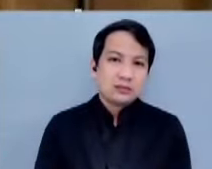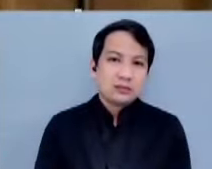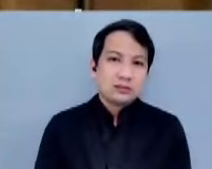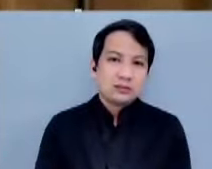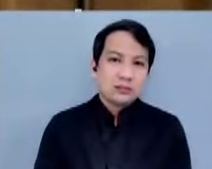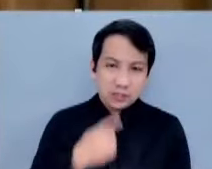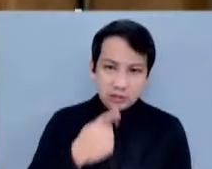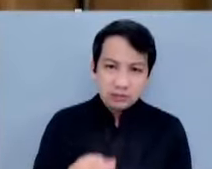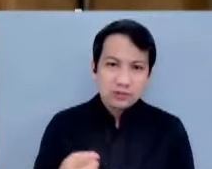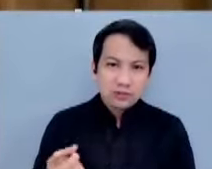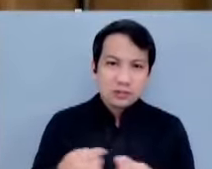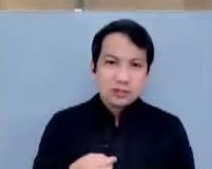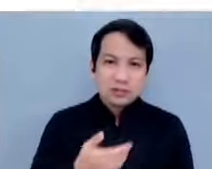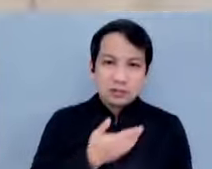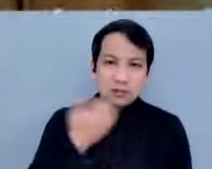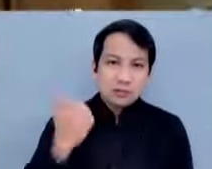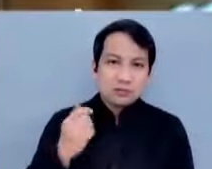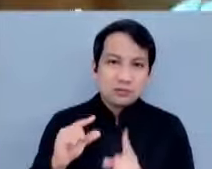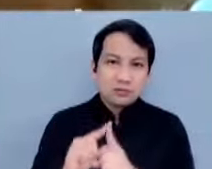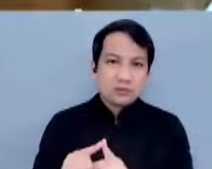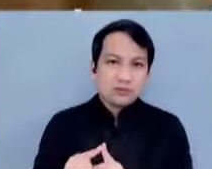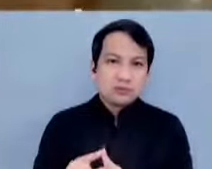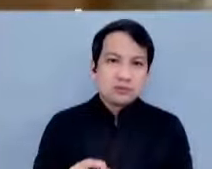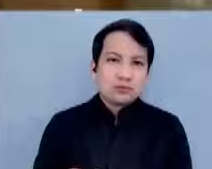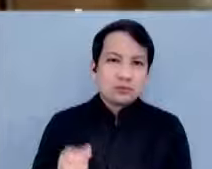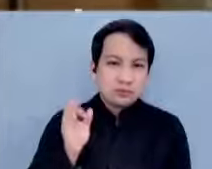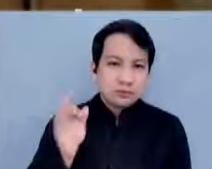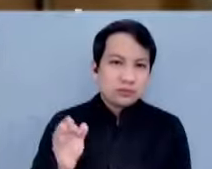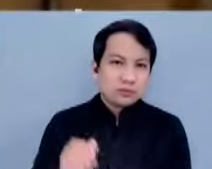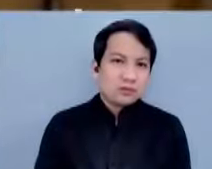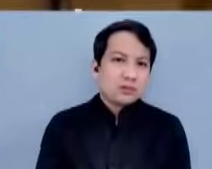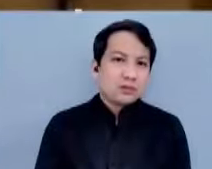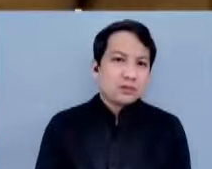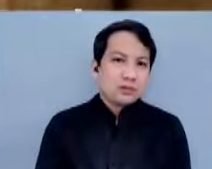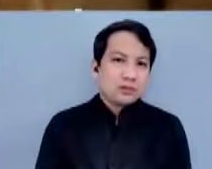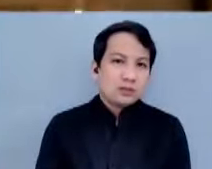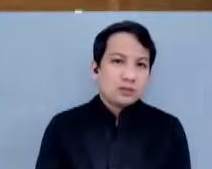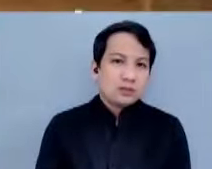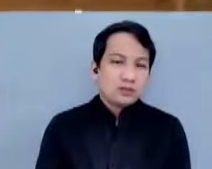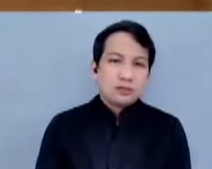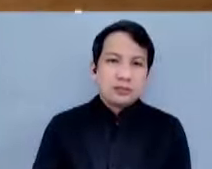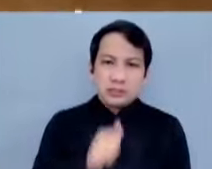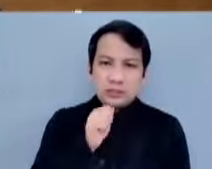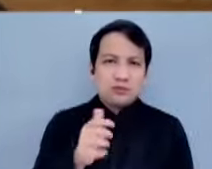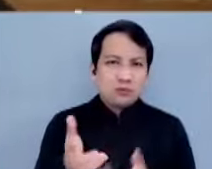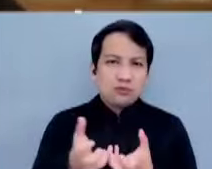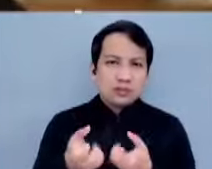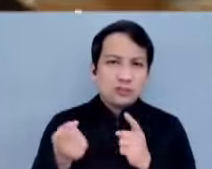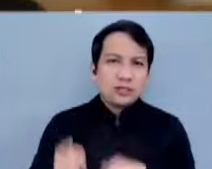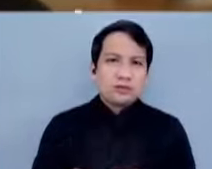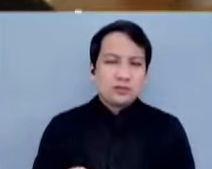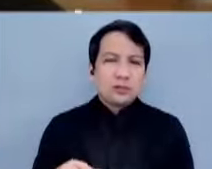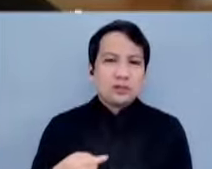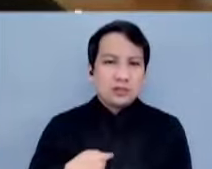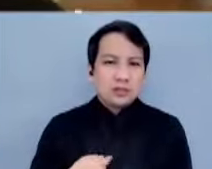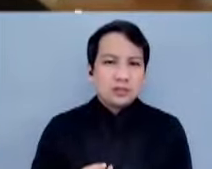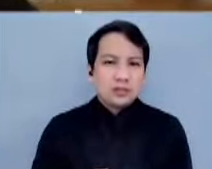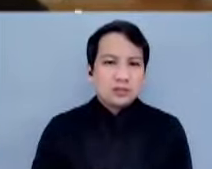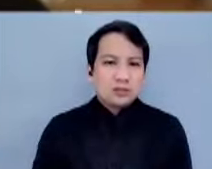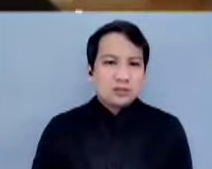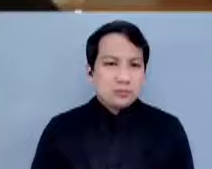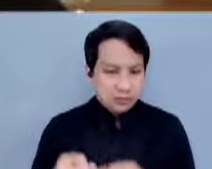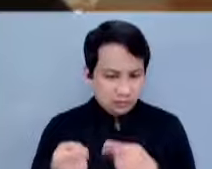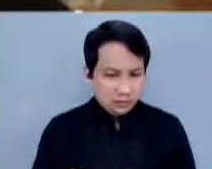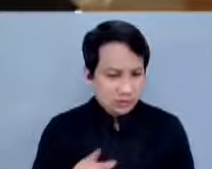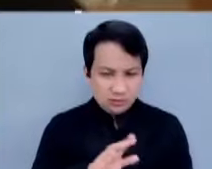I think that's the better statement. I do not wish this on anybody else. That's